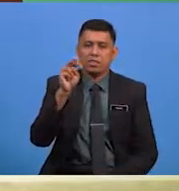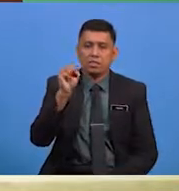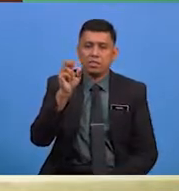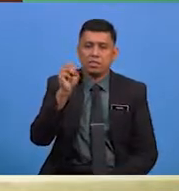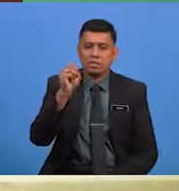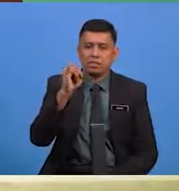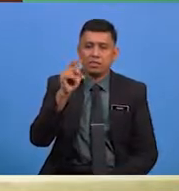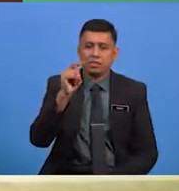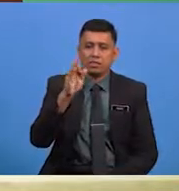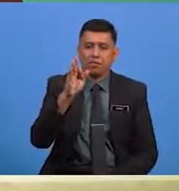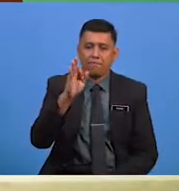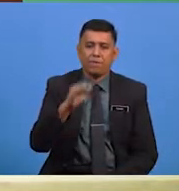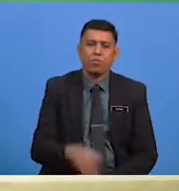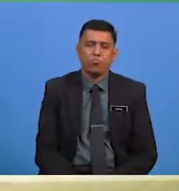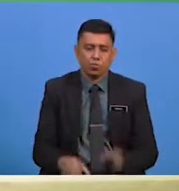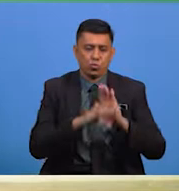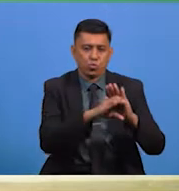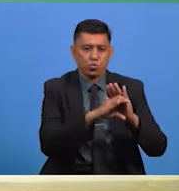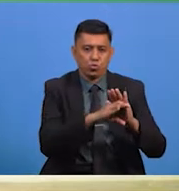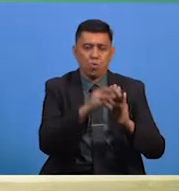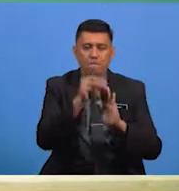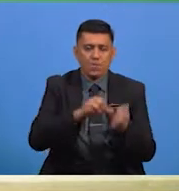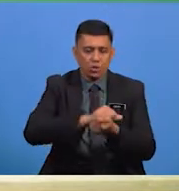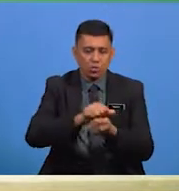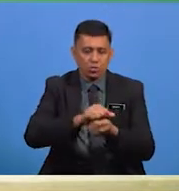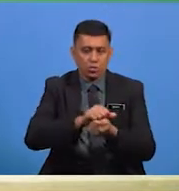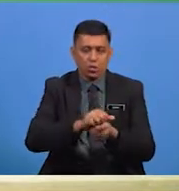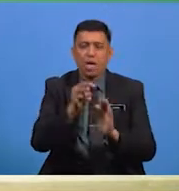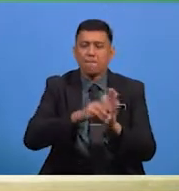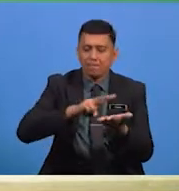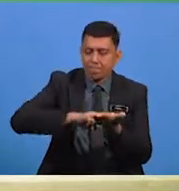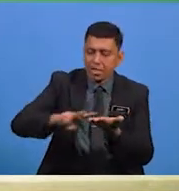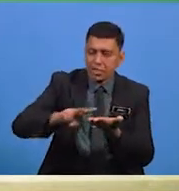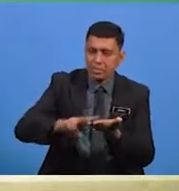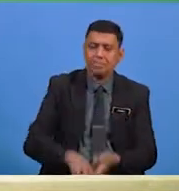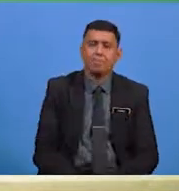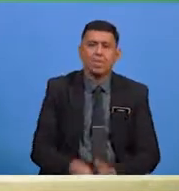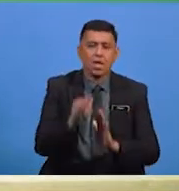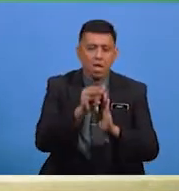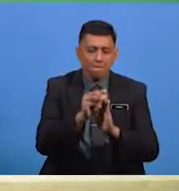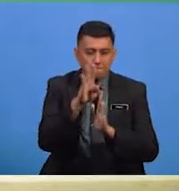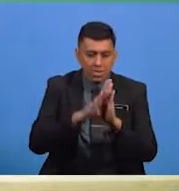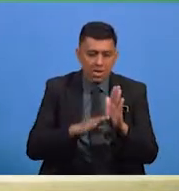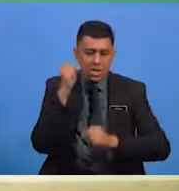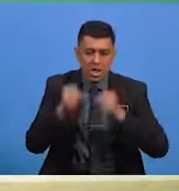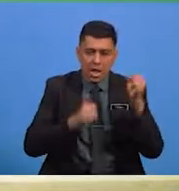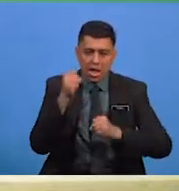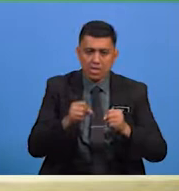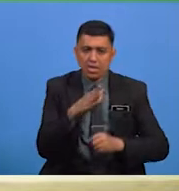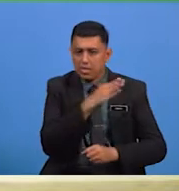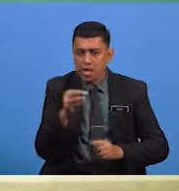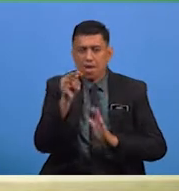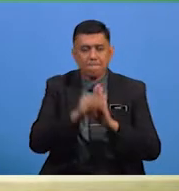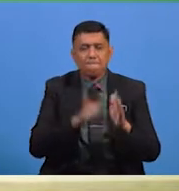Contoh kata kerja ialah mencuci, membaca, berlari